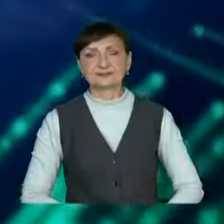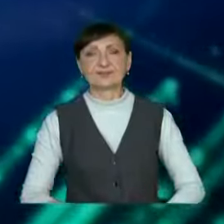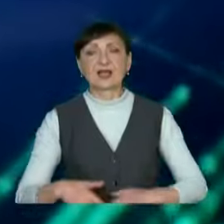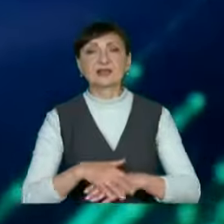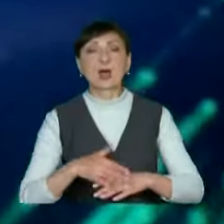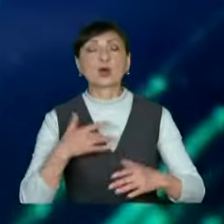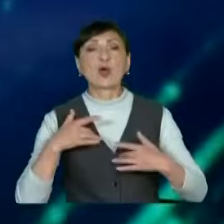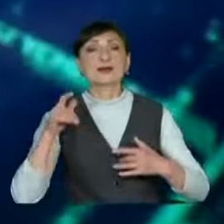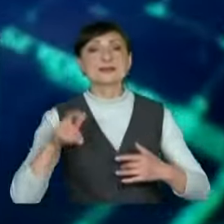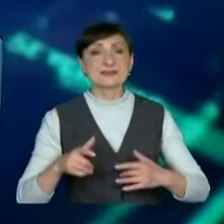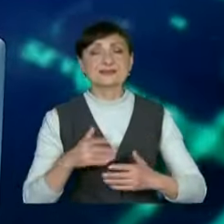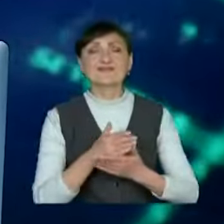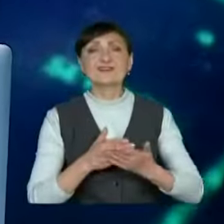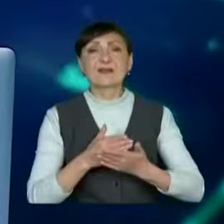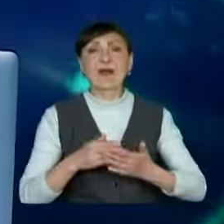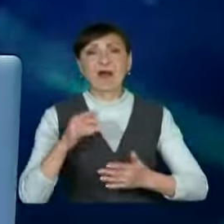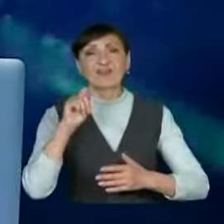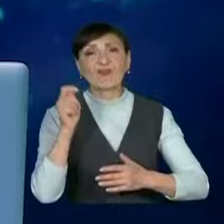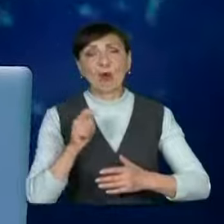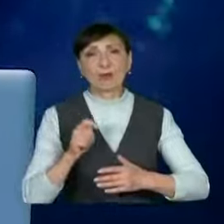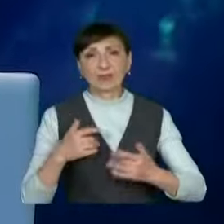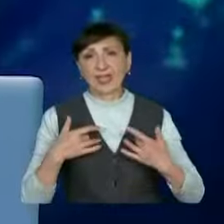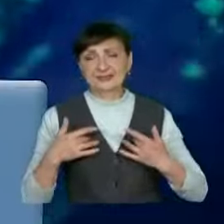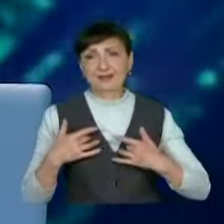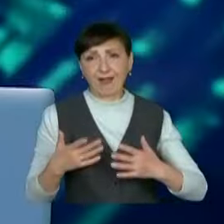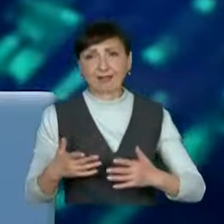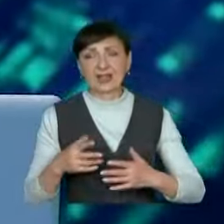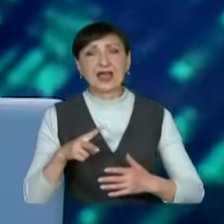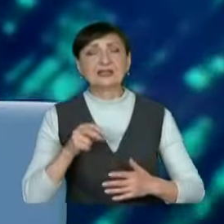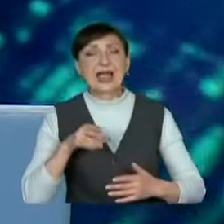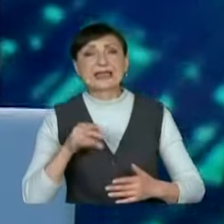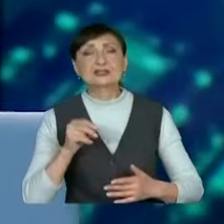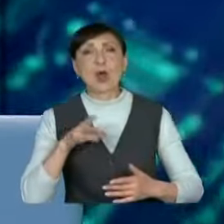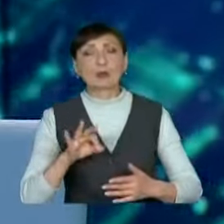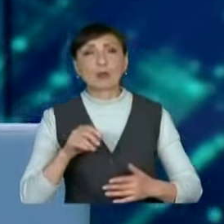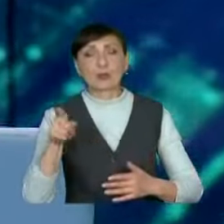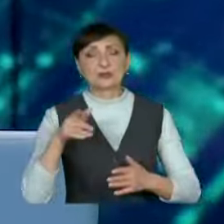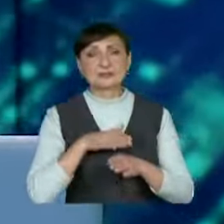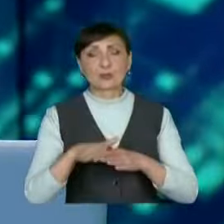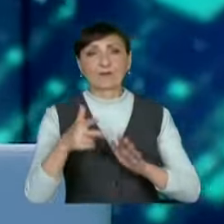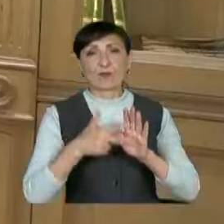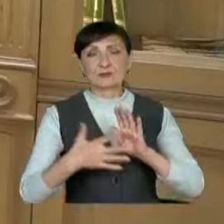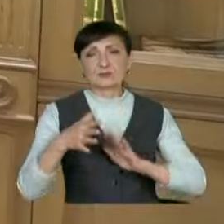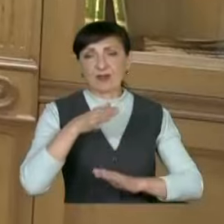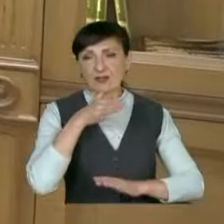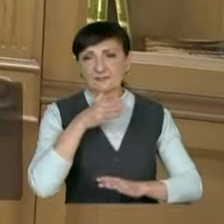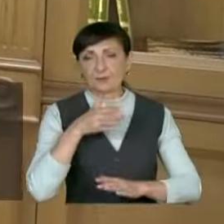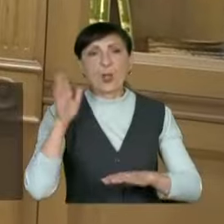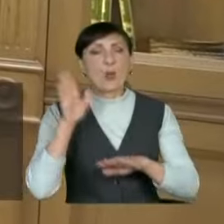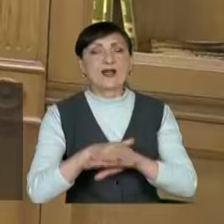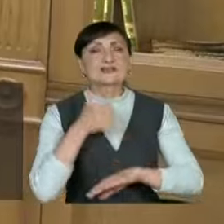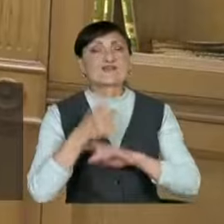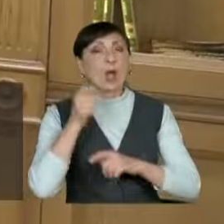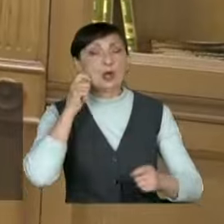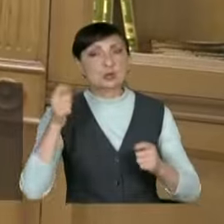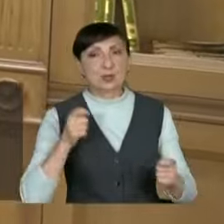Народному артисту и ветерану отечественной эстрады Лаки Кисоглу в этом году исполнилось 85 лет. Указом главы государства